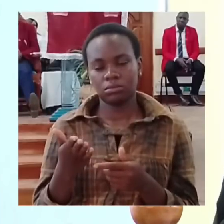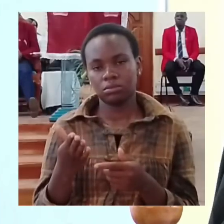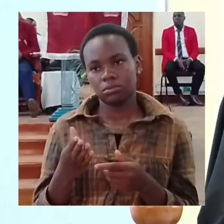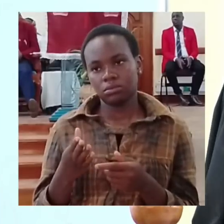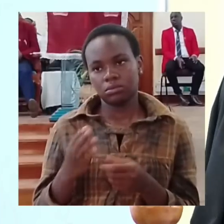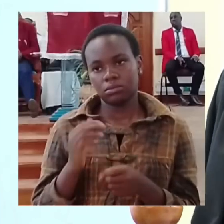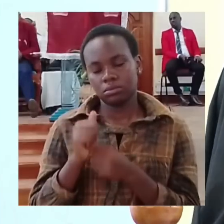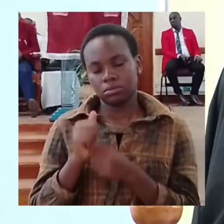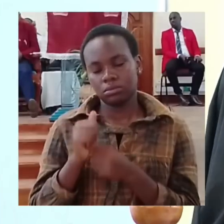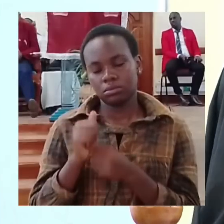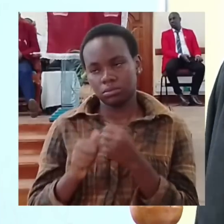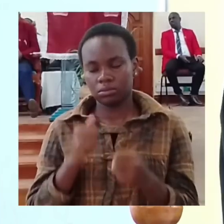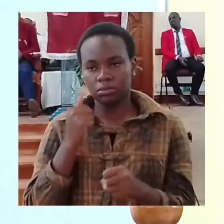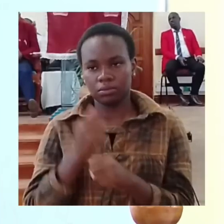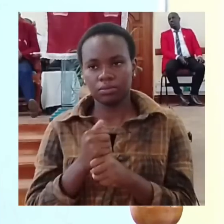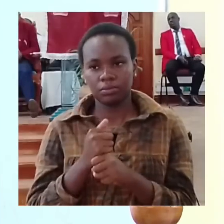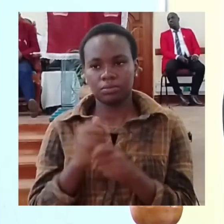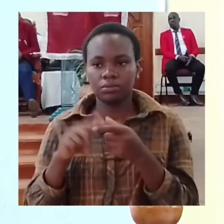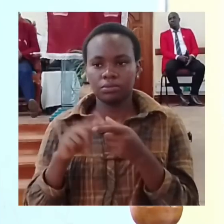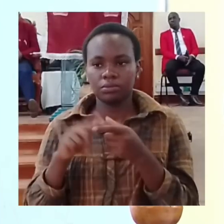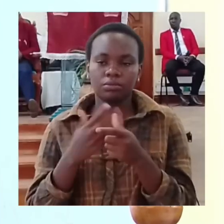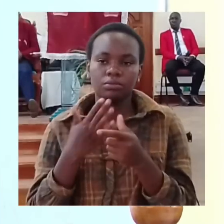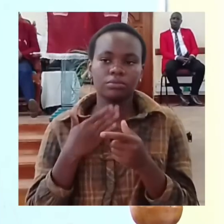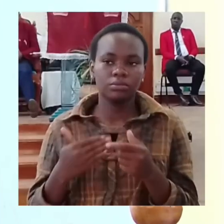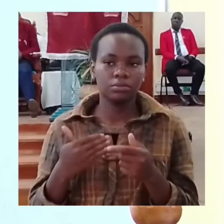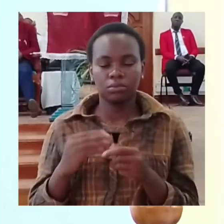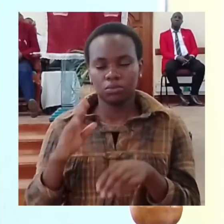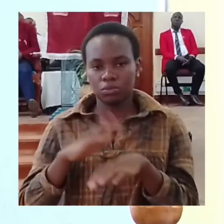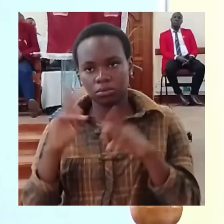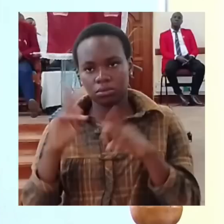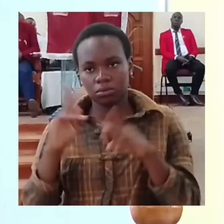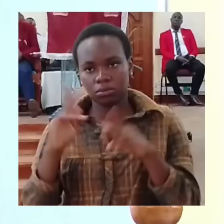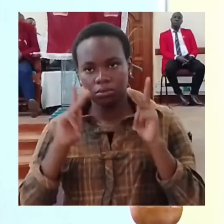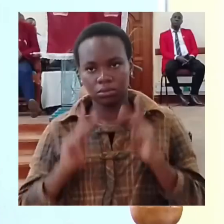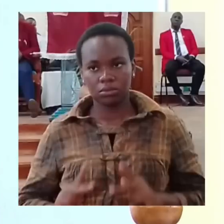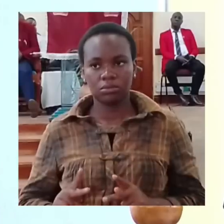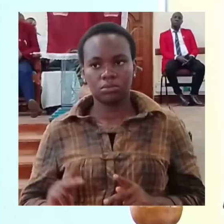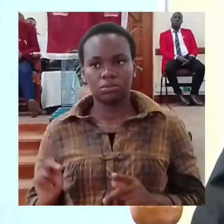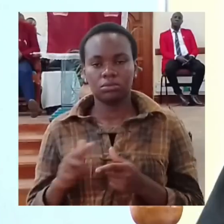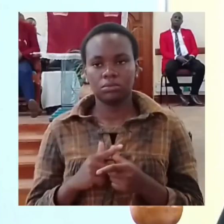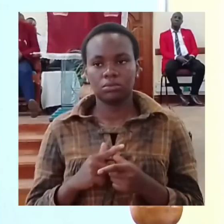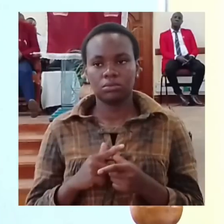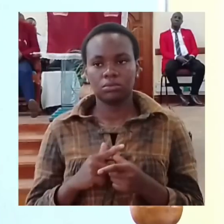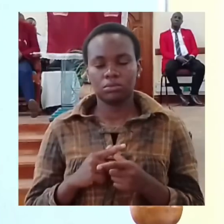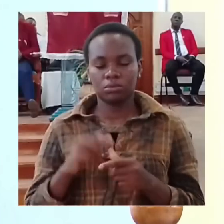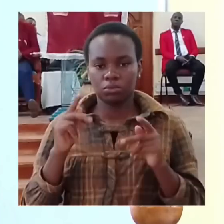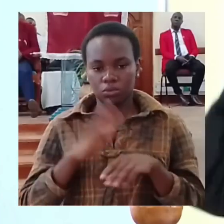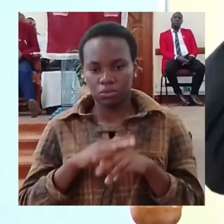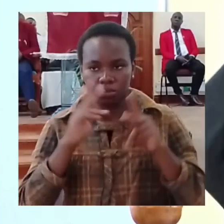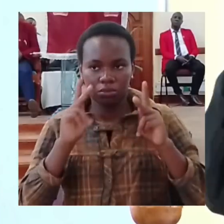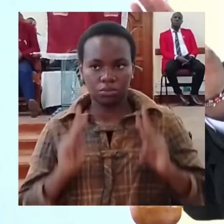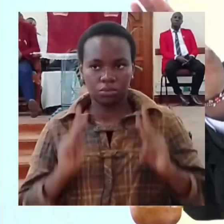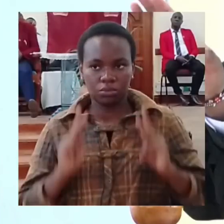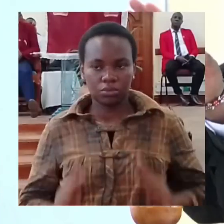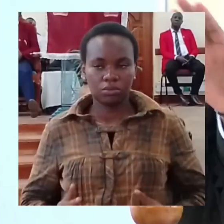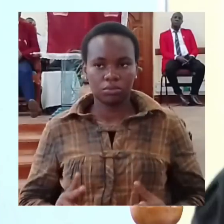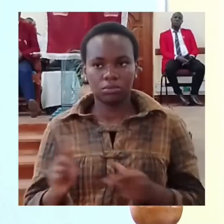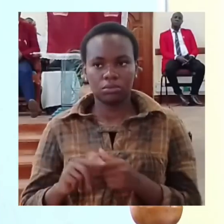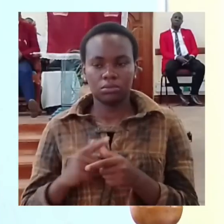age. Hĩndĩ ĩrĩa andũ mendaga kuonwo marĩ ega. Niĩ ndĩ mwega. We nĩwe